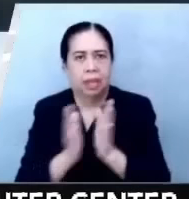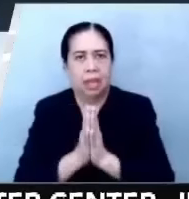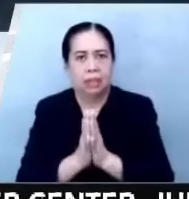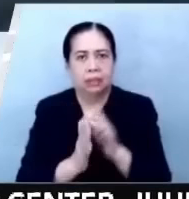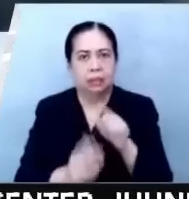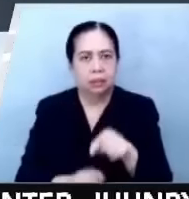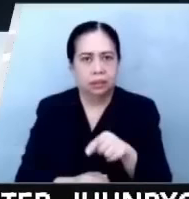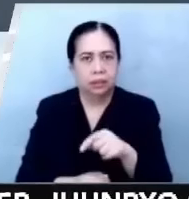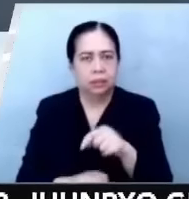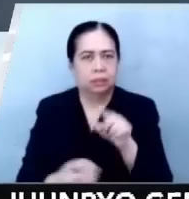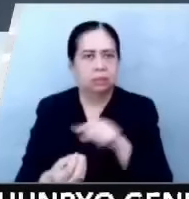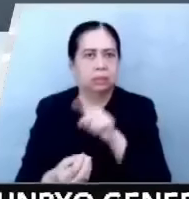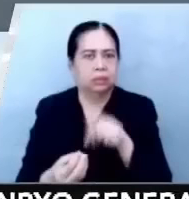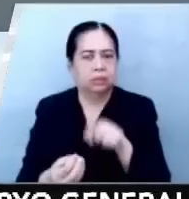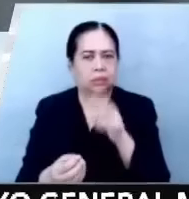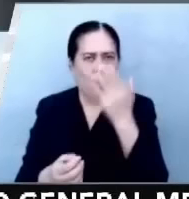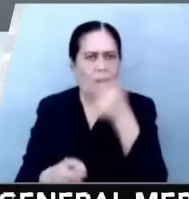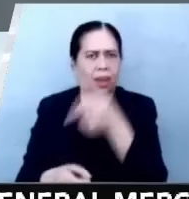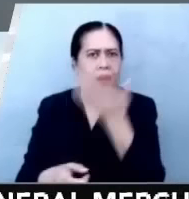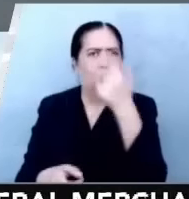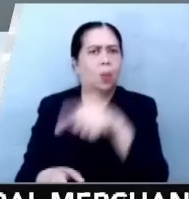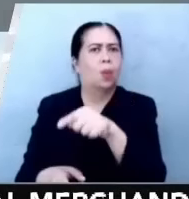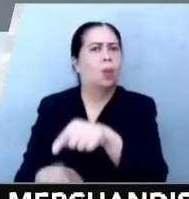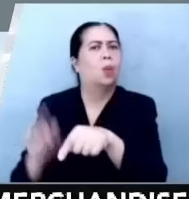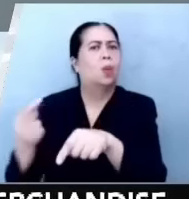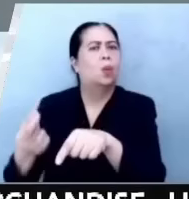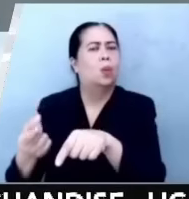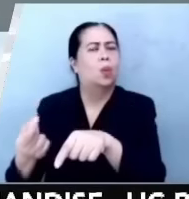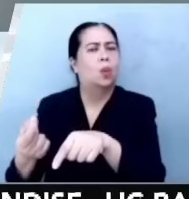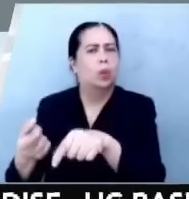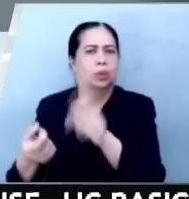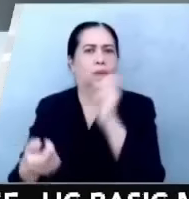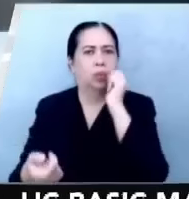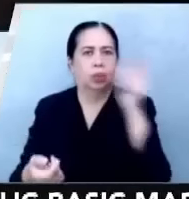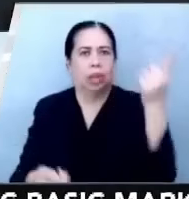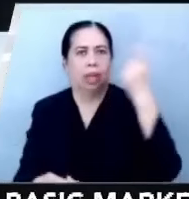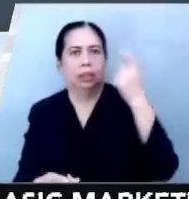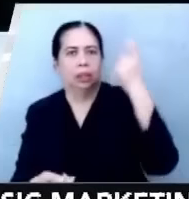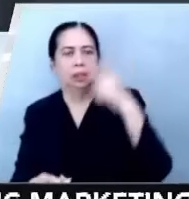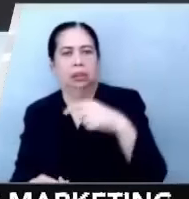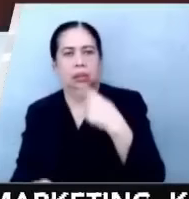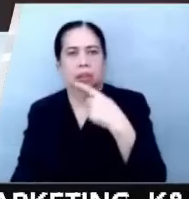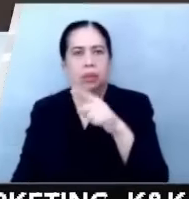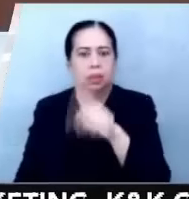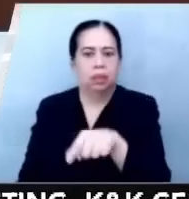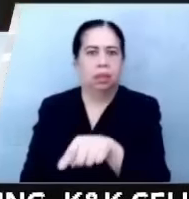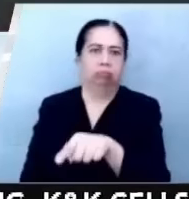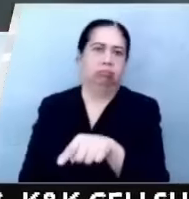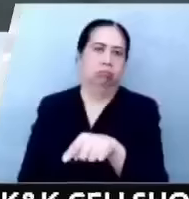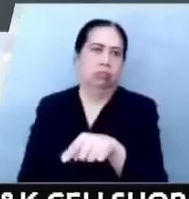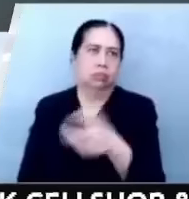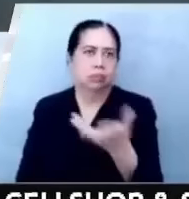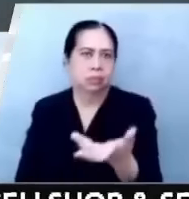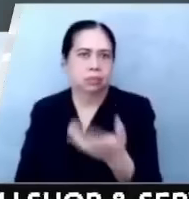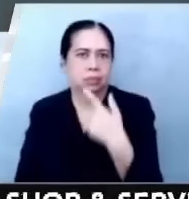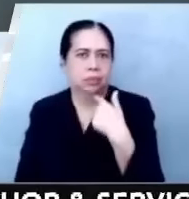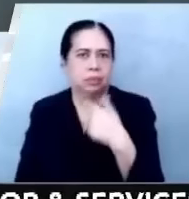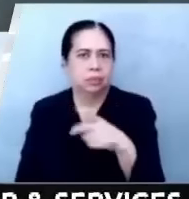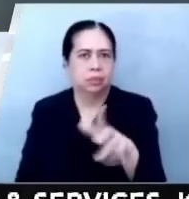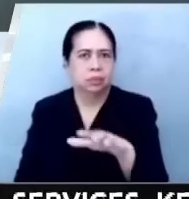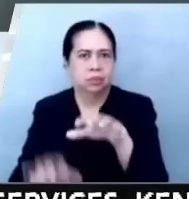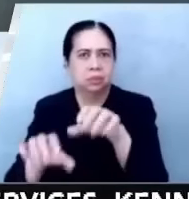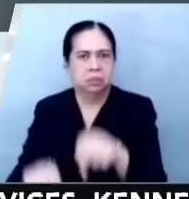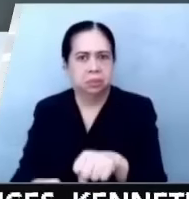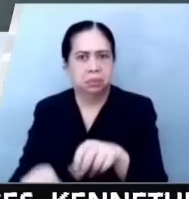criticizing the presence of the Philippine Coast Guard vessel there. Sinasabi nila na ito daw ay semi-grounded na. Ito